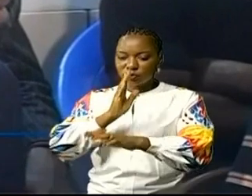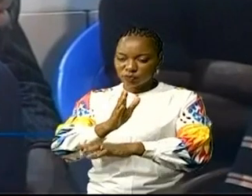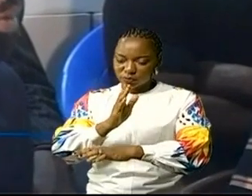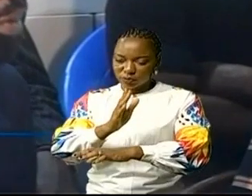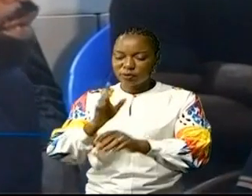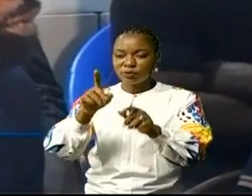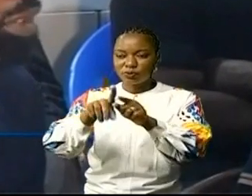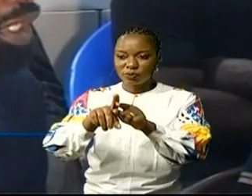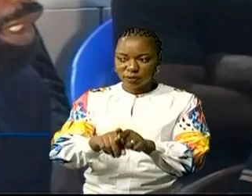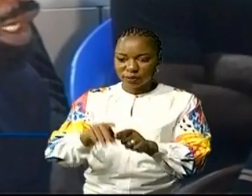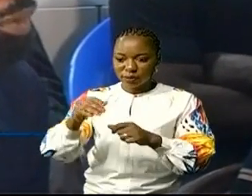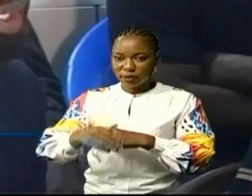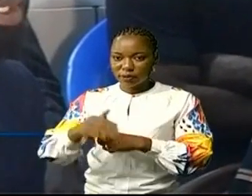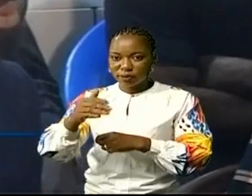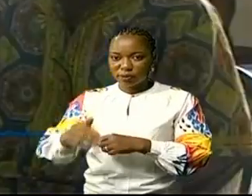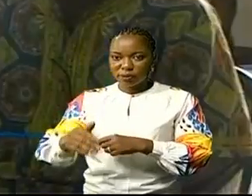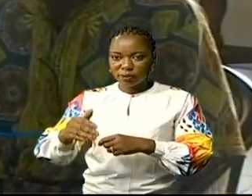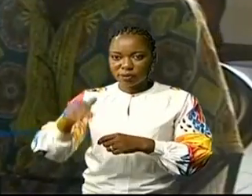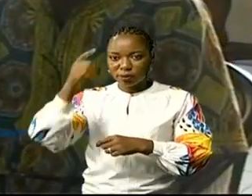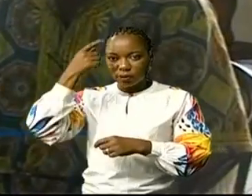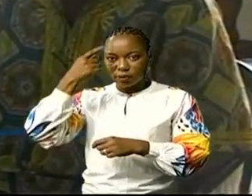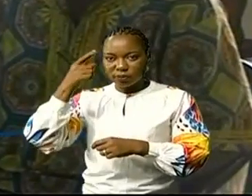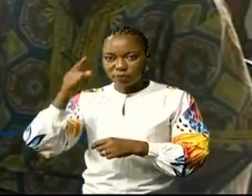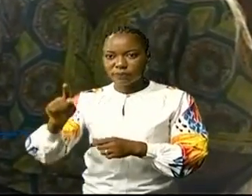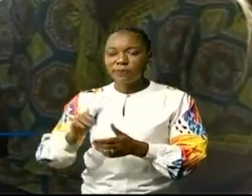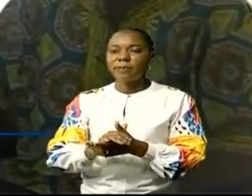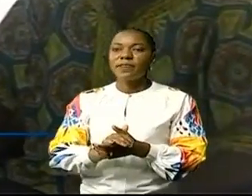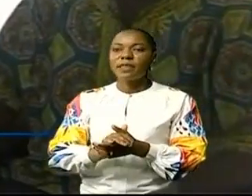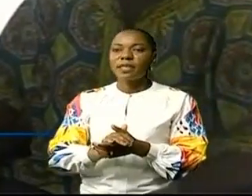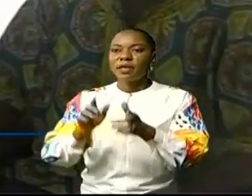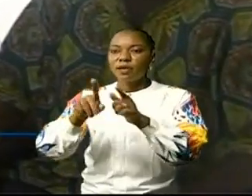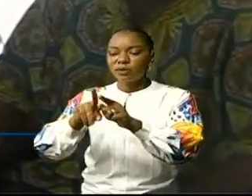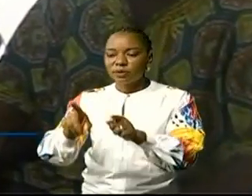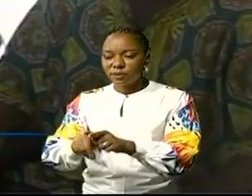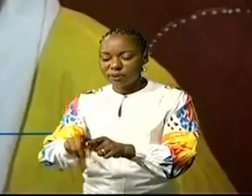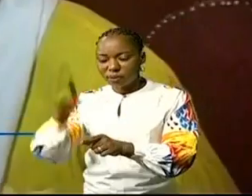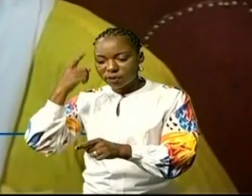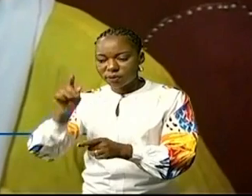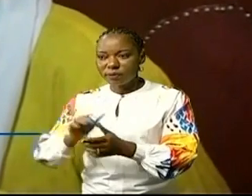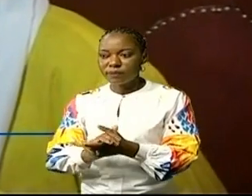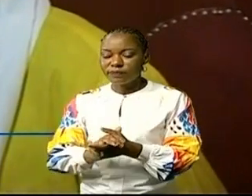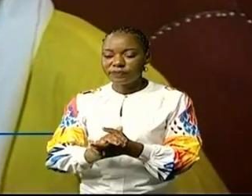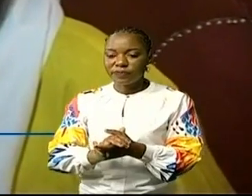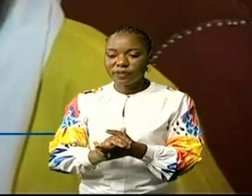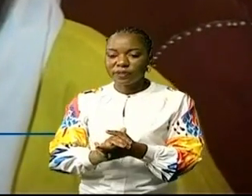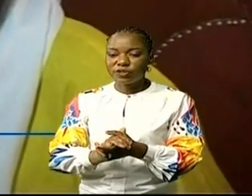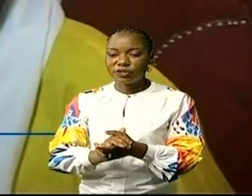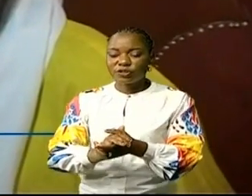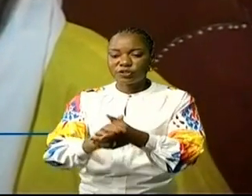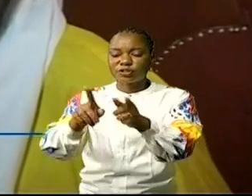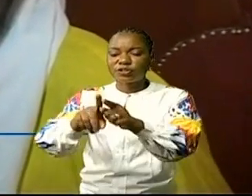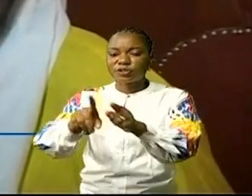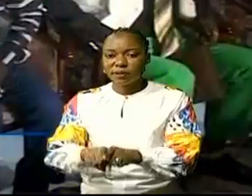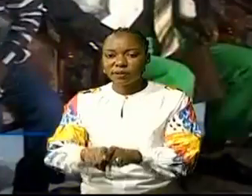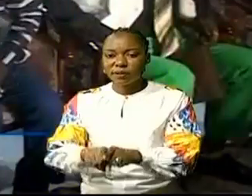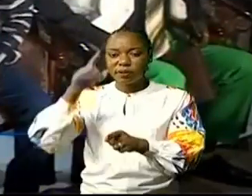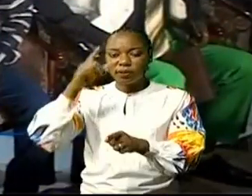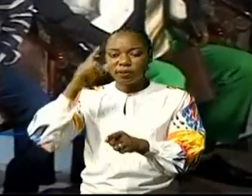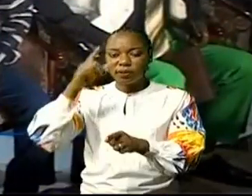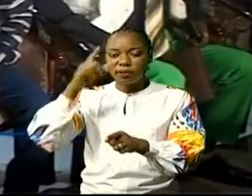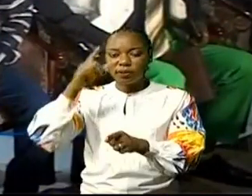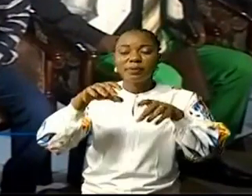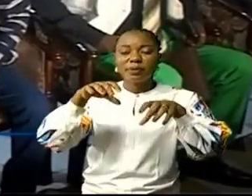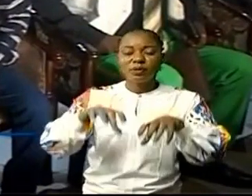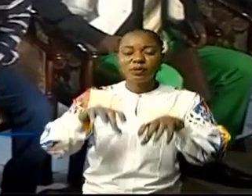l'engagement devant ses grands notables nés Congo de travailler correctement et ce, au profit du peuple congolais